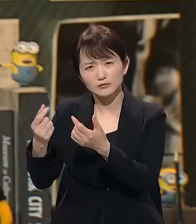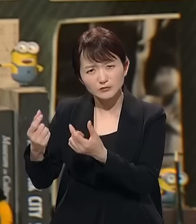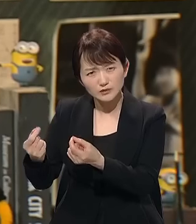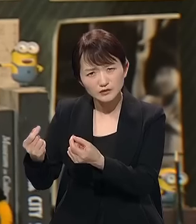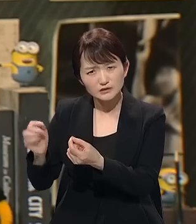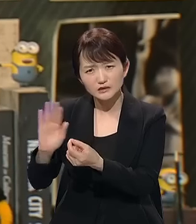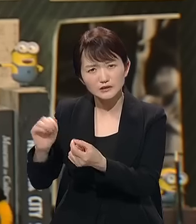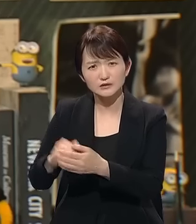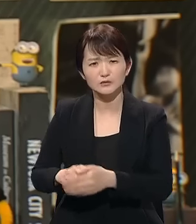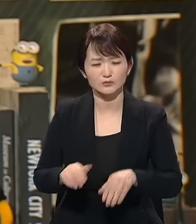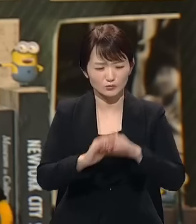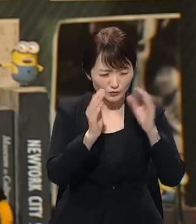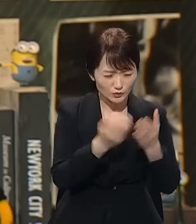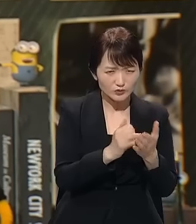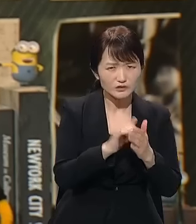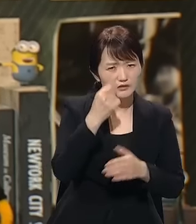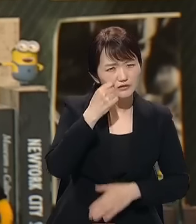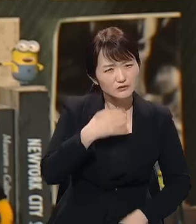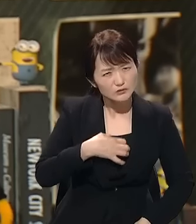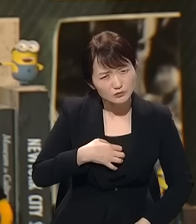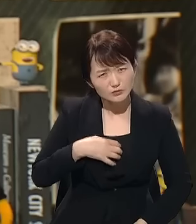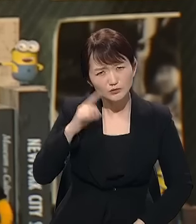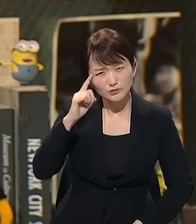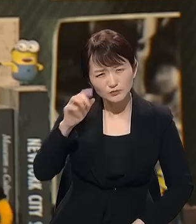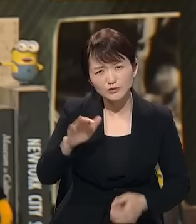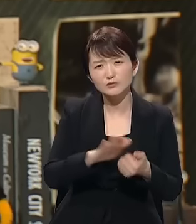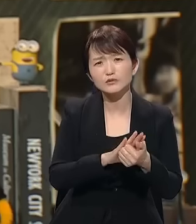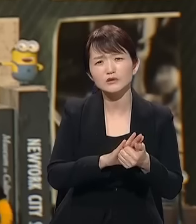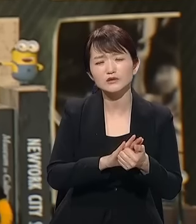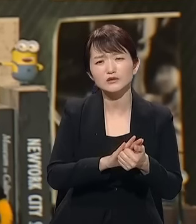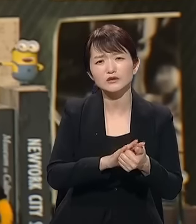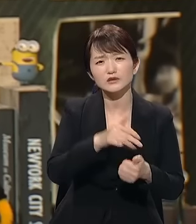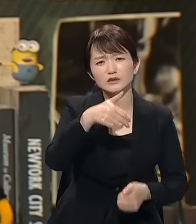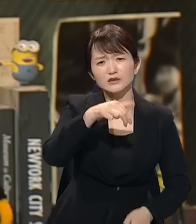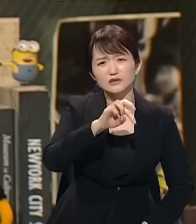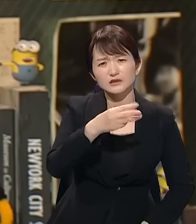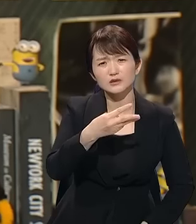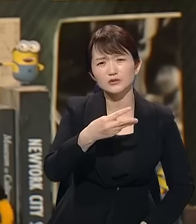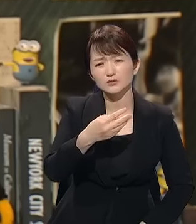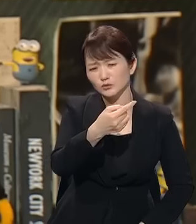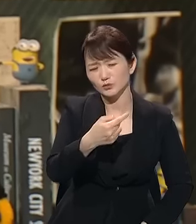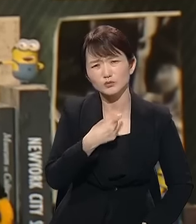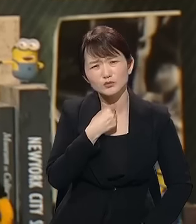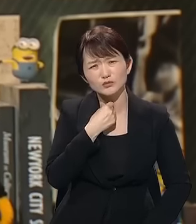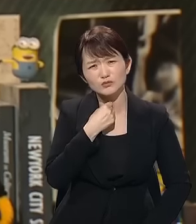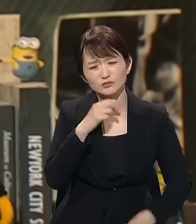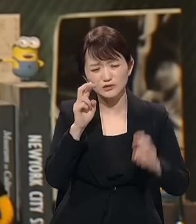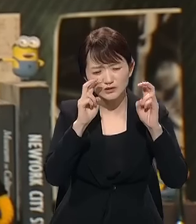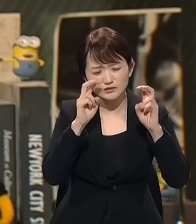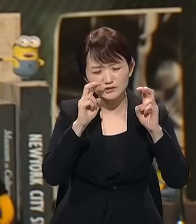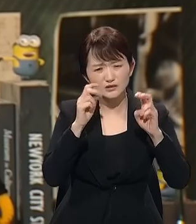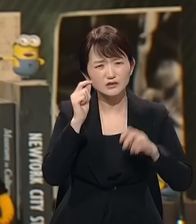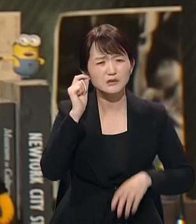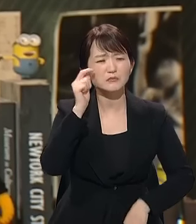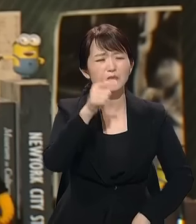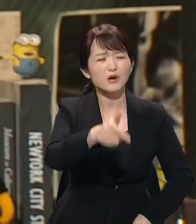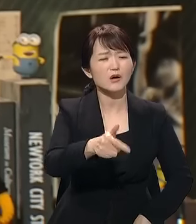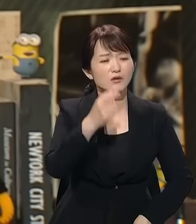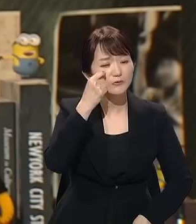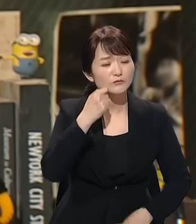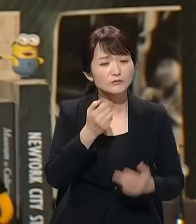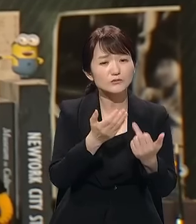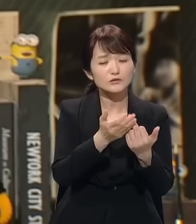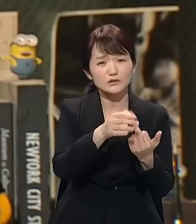슬퍼하고 추모했어요. 지효리도 꼭 오고 싶어 했지만 직장이 저기 울산인데 오기가 좀 힘든